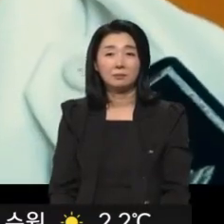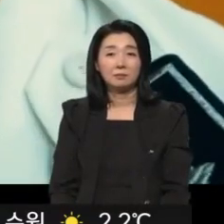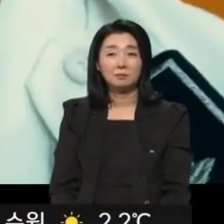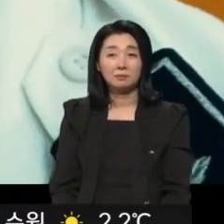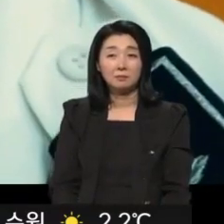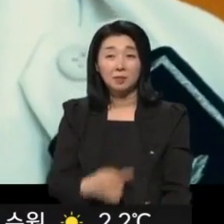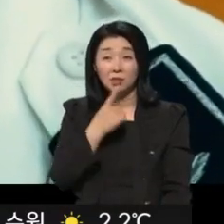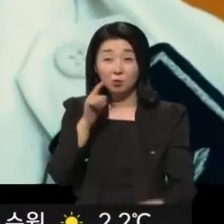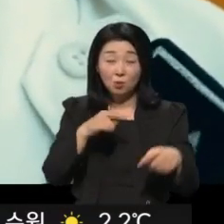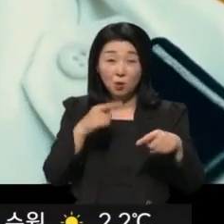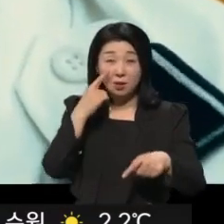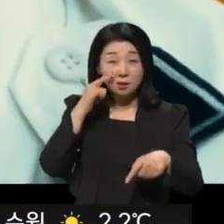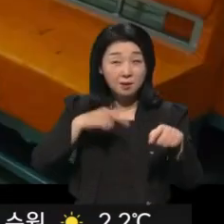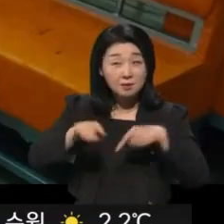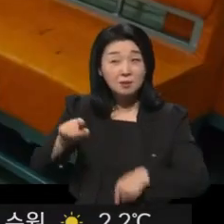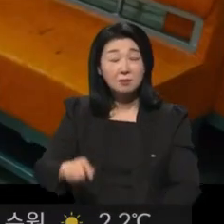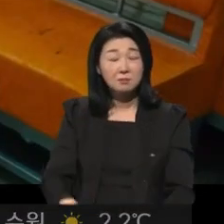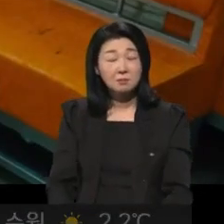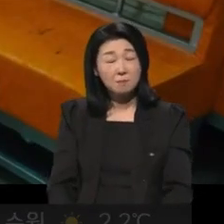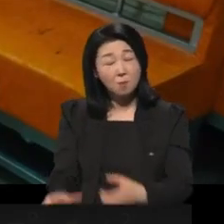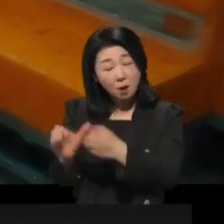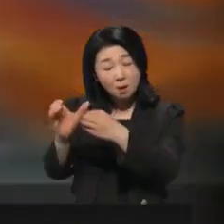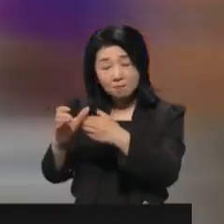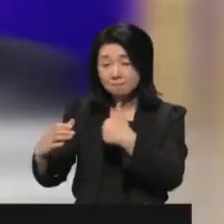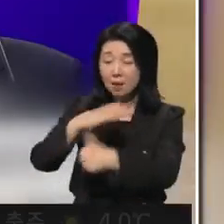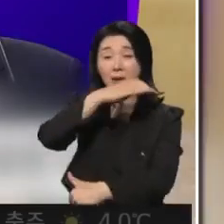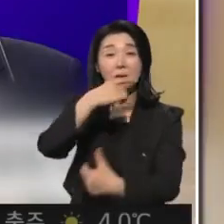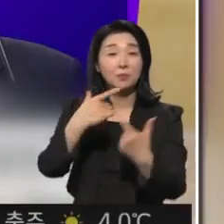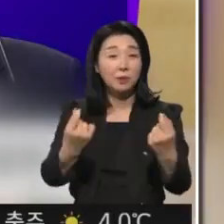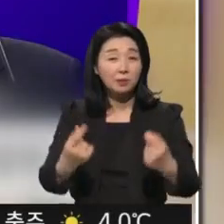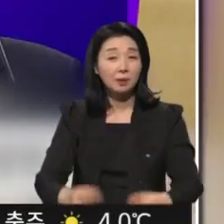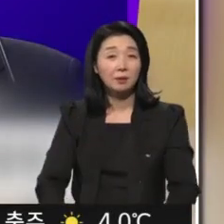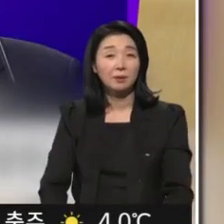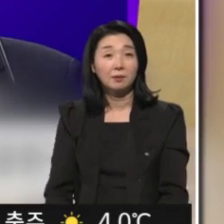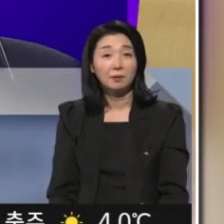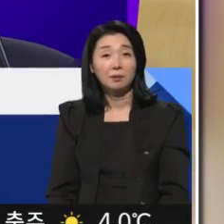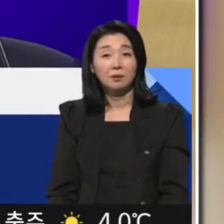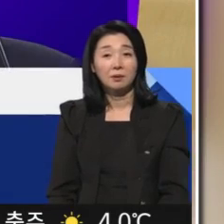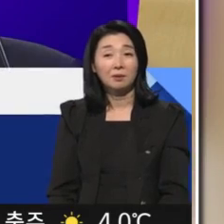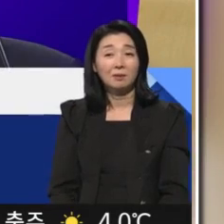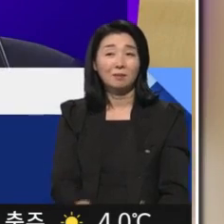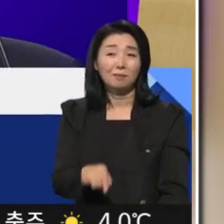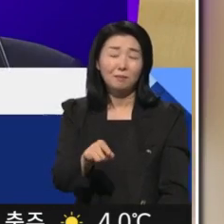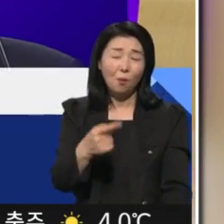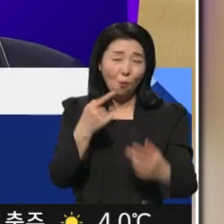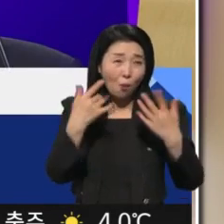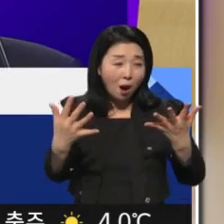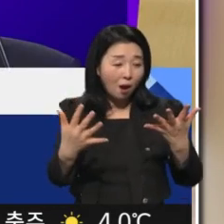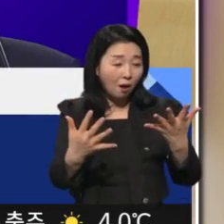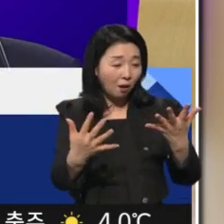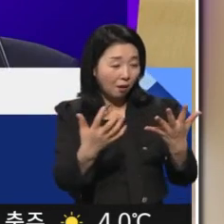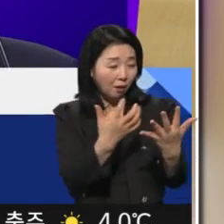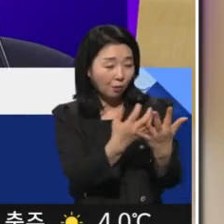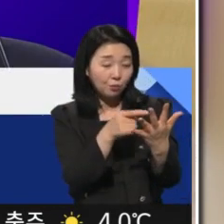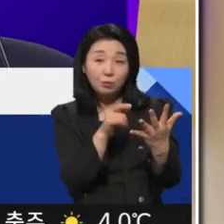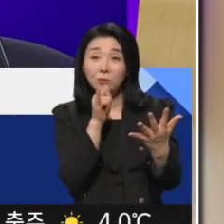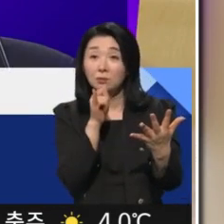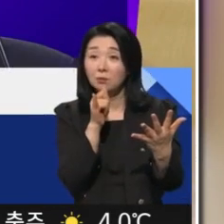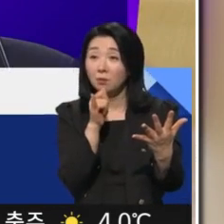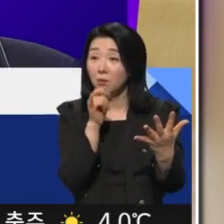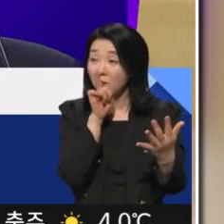눈, 이에는 이, 폭주에는 폭주 아니겠습니까? 이렇게 너무나 명확한 근거가 있는데도 이렇게까지